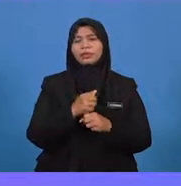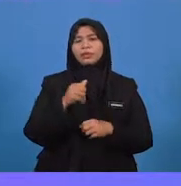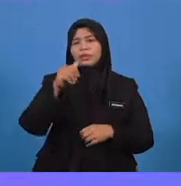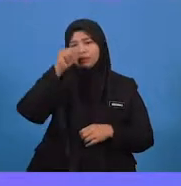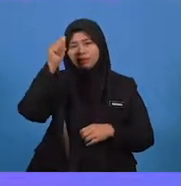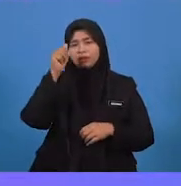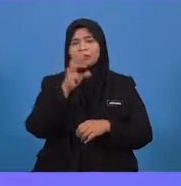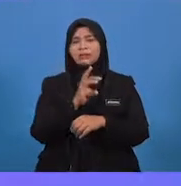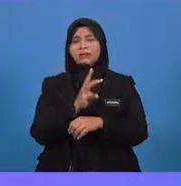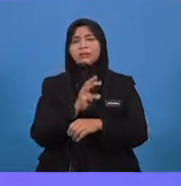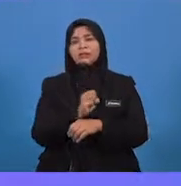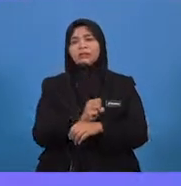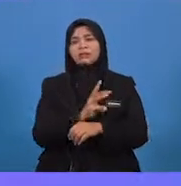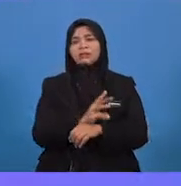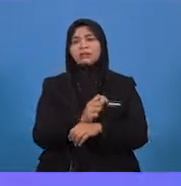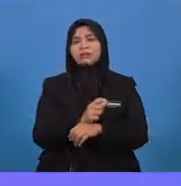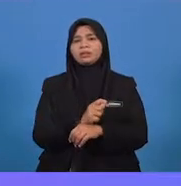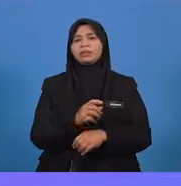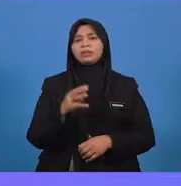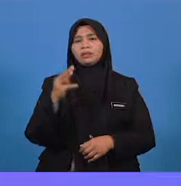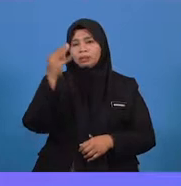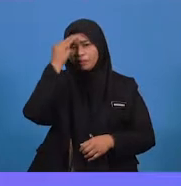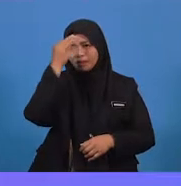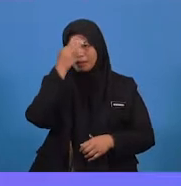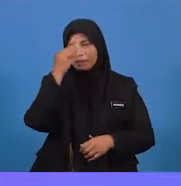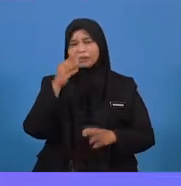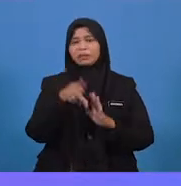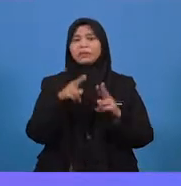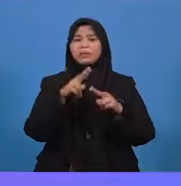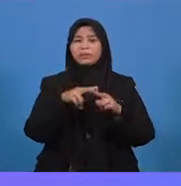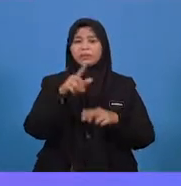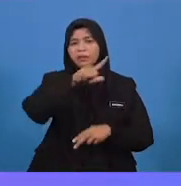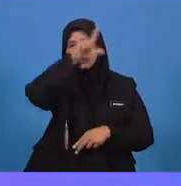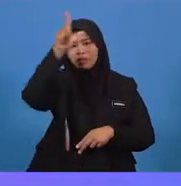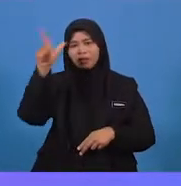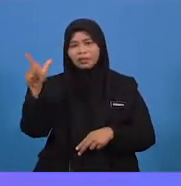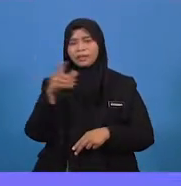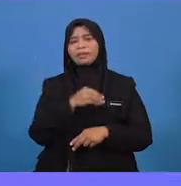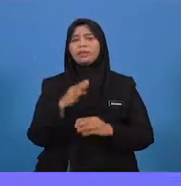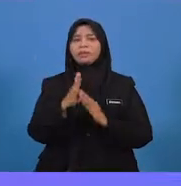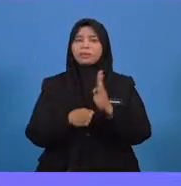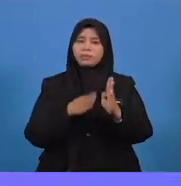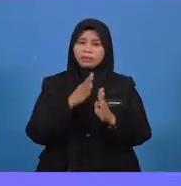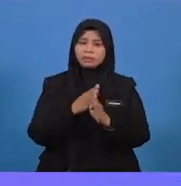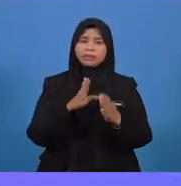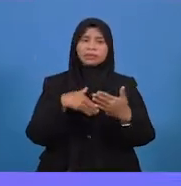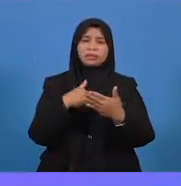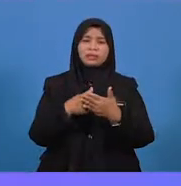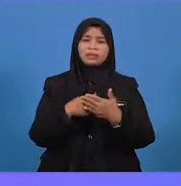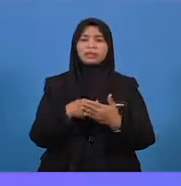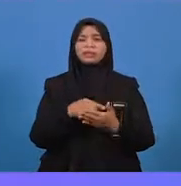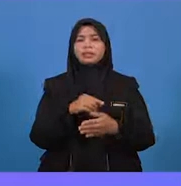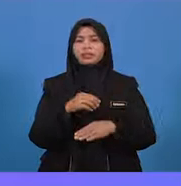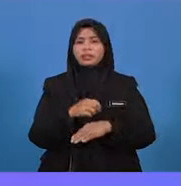Allah subhanahu wa ta'ala, para malaikat, penduduk langit dan bumi sehingga semut dalam sarang